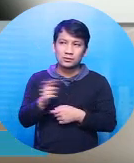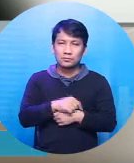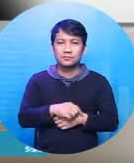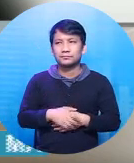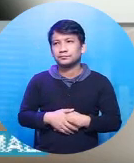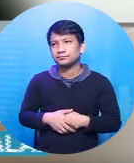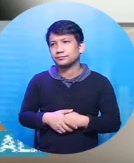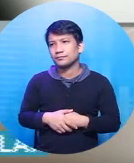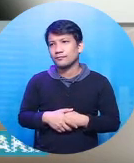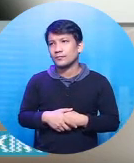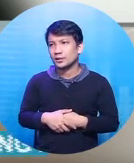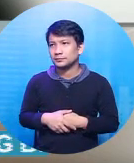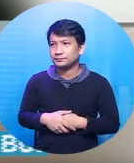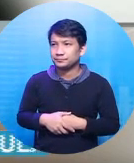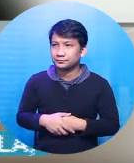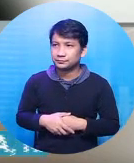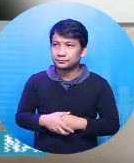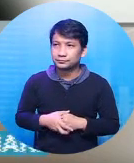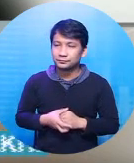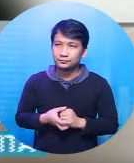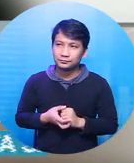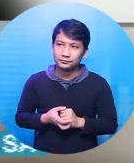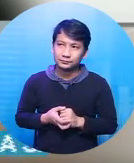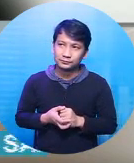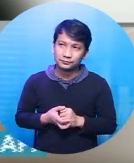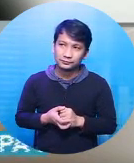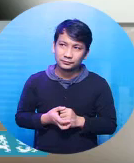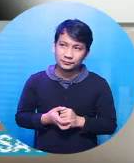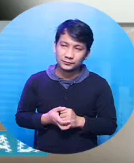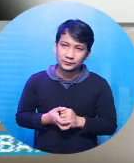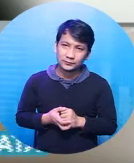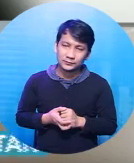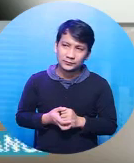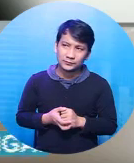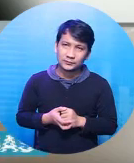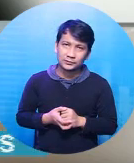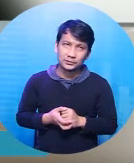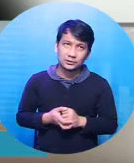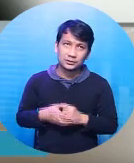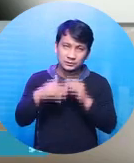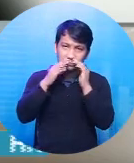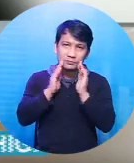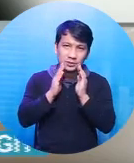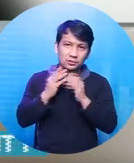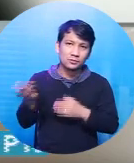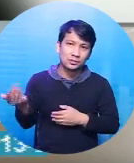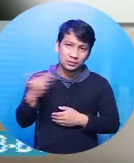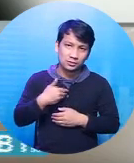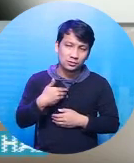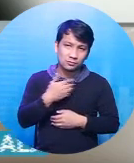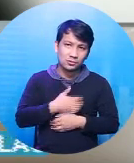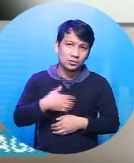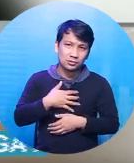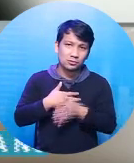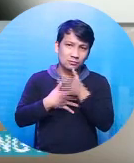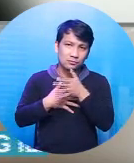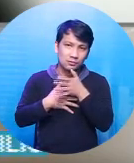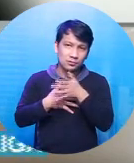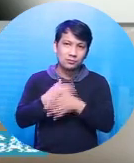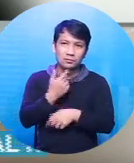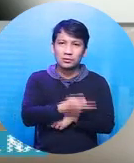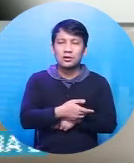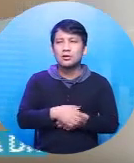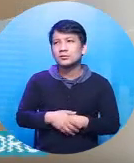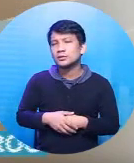iyo. Magandang umaga din po, Sir Husky. Napakalungkot nga itong sumbong ng inyong nanay.